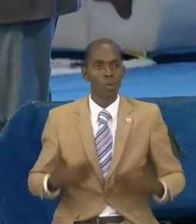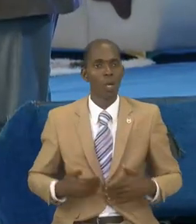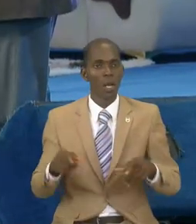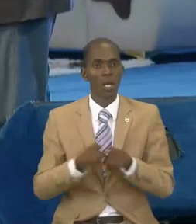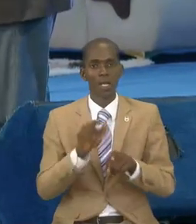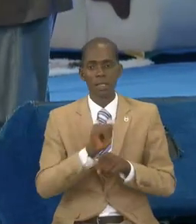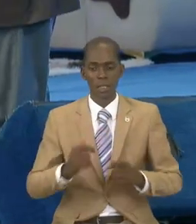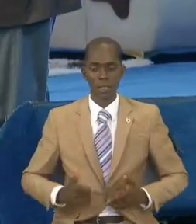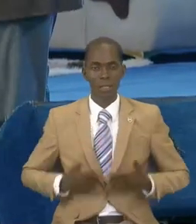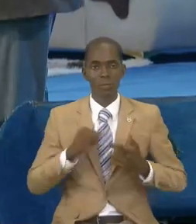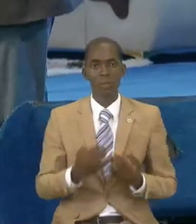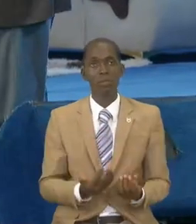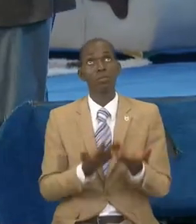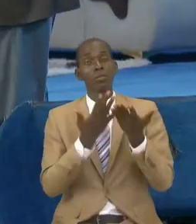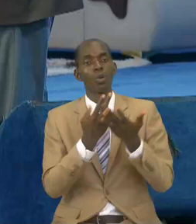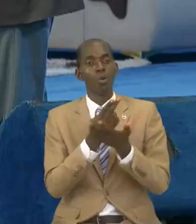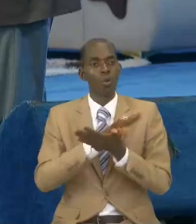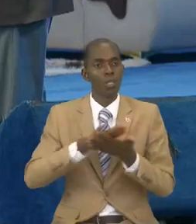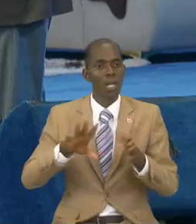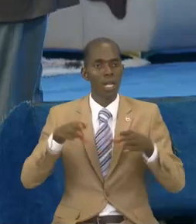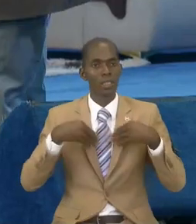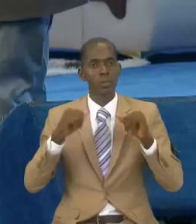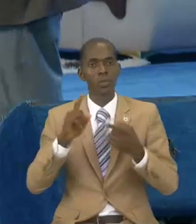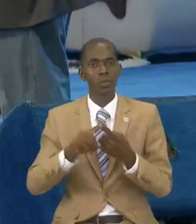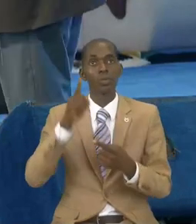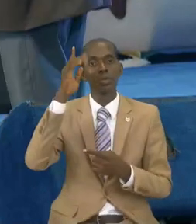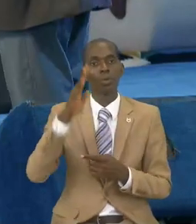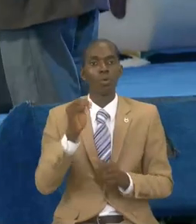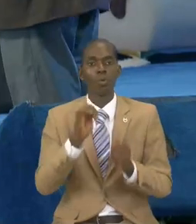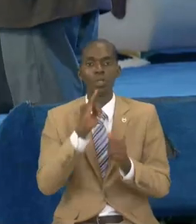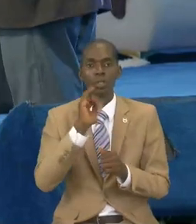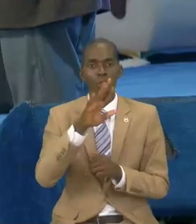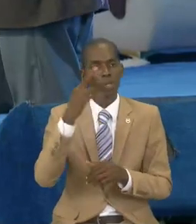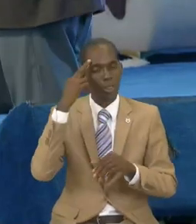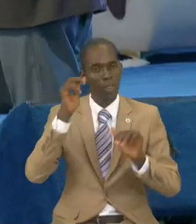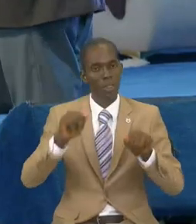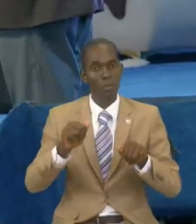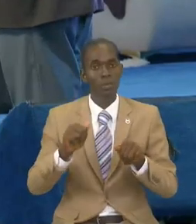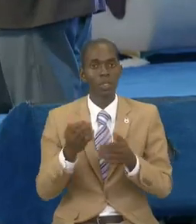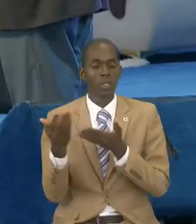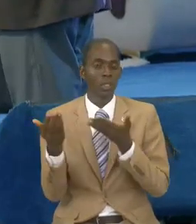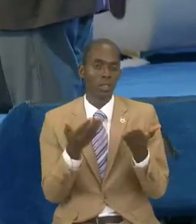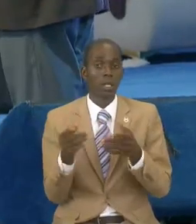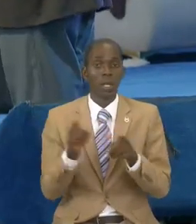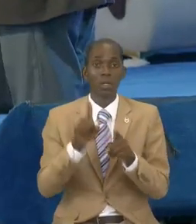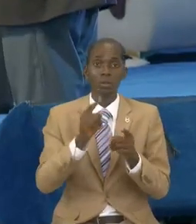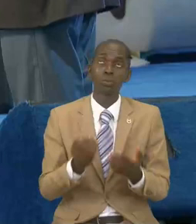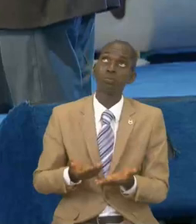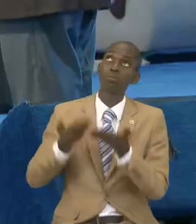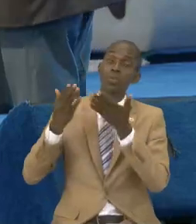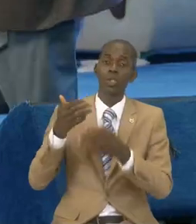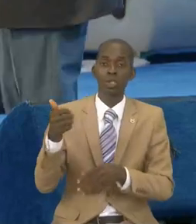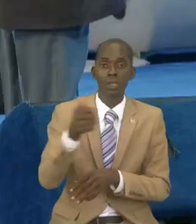saint, agréable à Dieu, ce qui sera de votre part un culte raisonnable. Comme vous vous offrez au Seigneur âme,